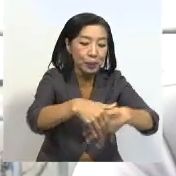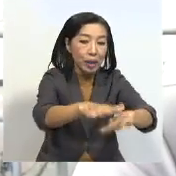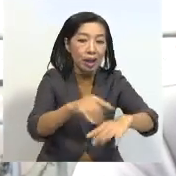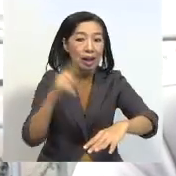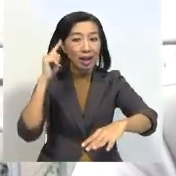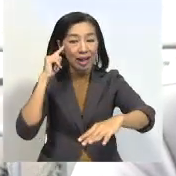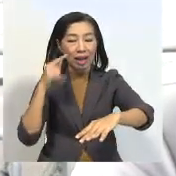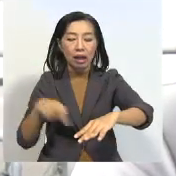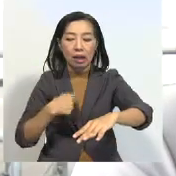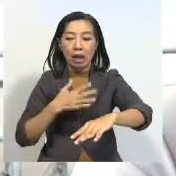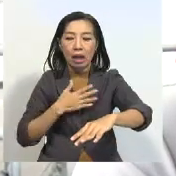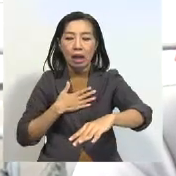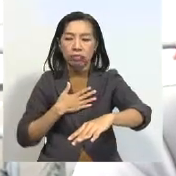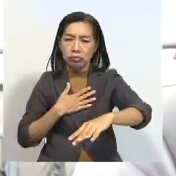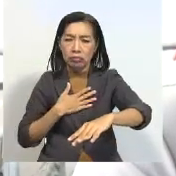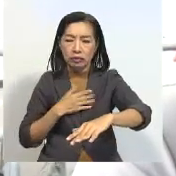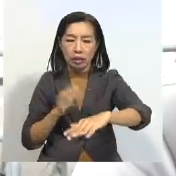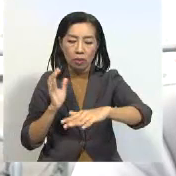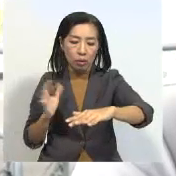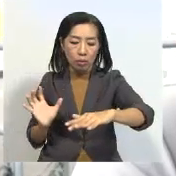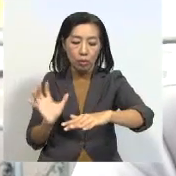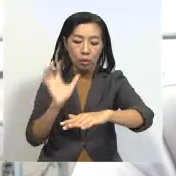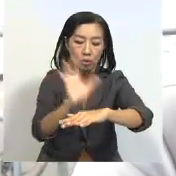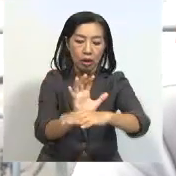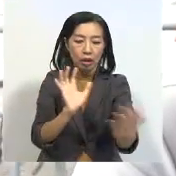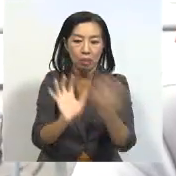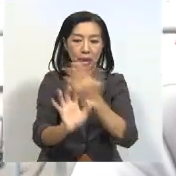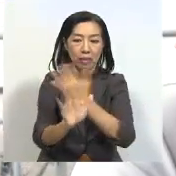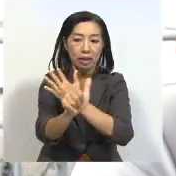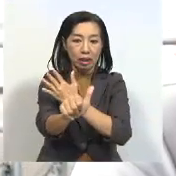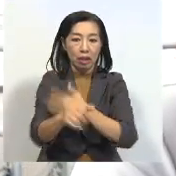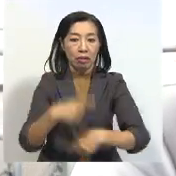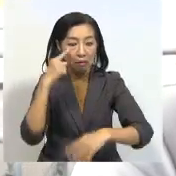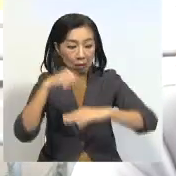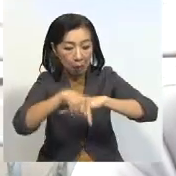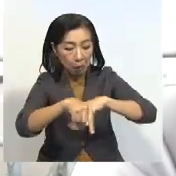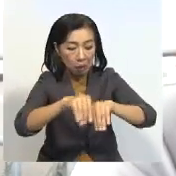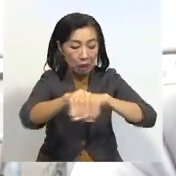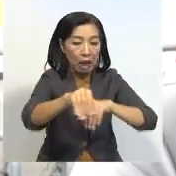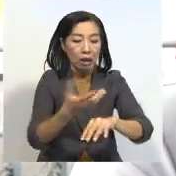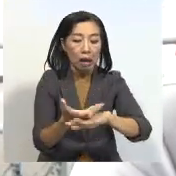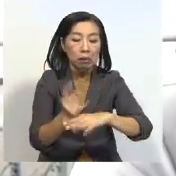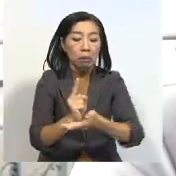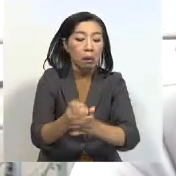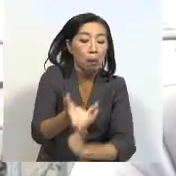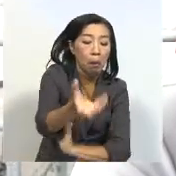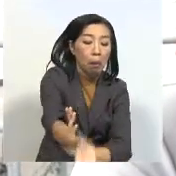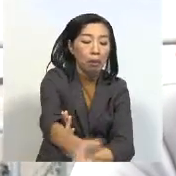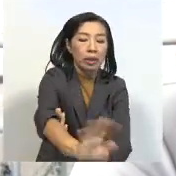ยื่นลงไปลอยด้วยตัวเองอาจจะใช้เป็นกระชอนลอยลงไปเพื่อความปลอดภัยและทรัพย์สินของตัวท่